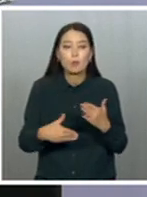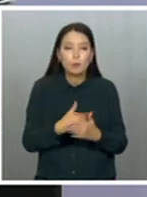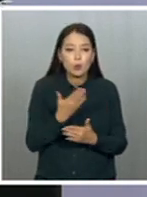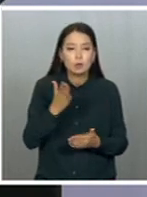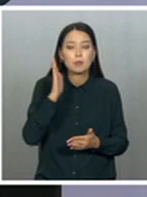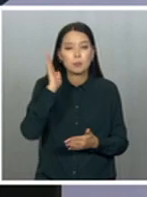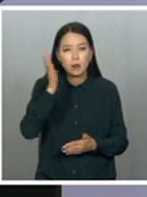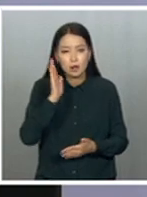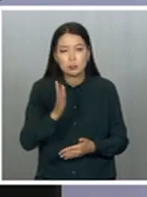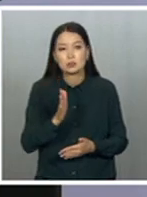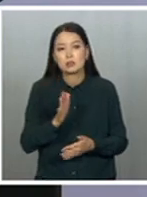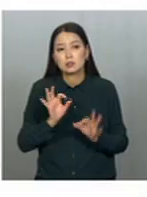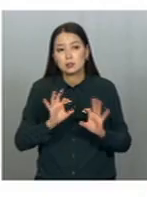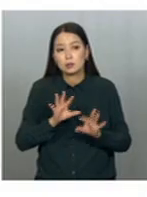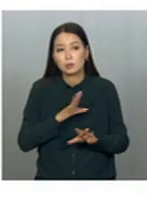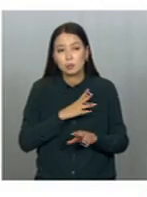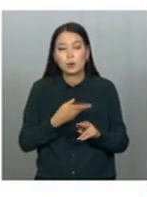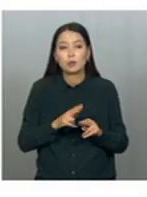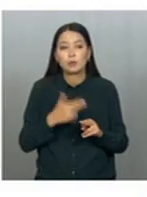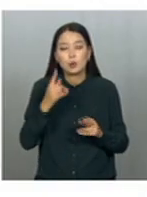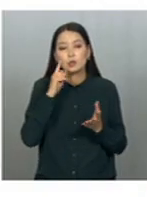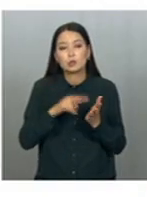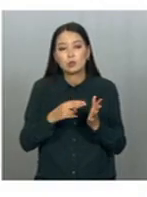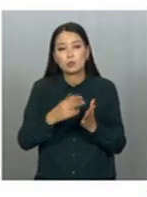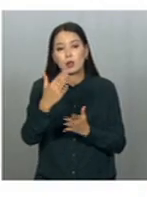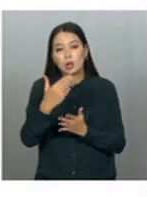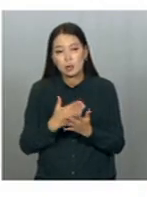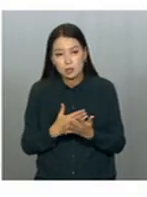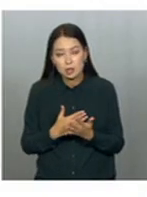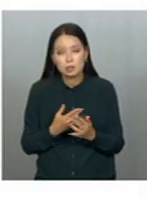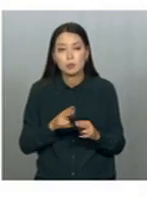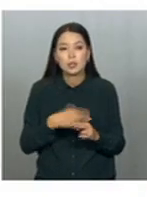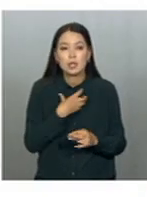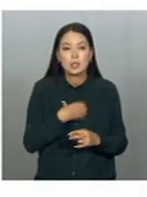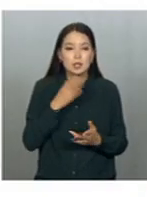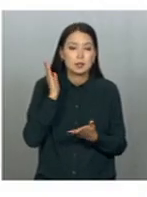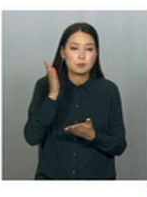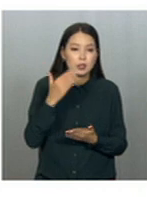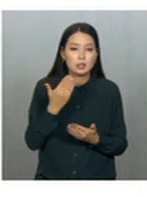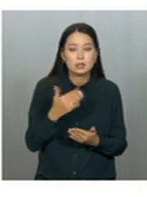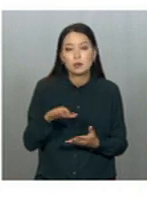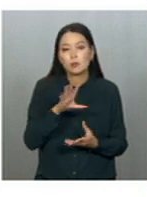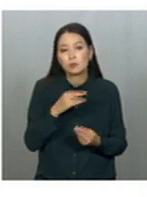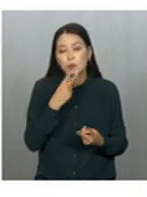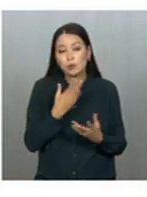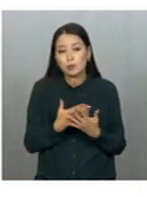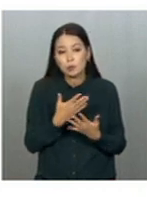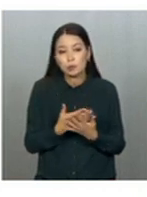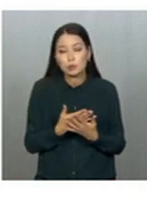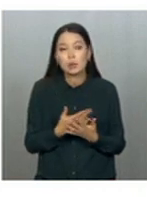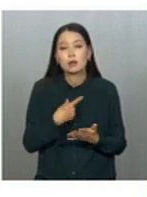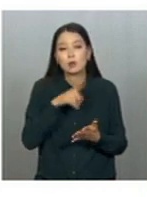деп. Балалар, бұл жоспарларда негізгі стратегиялық мақсат міндеттердің белгіленгендігіне көз жеткізу қиын